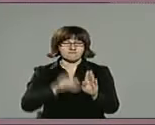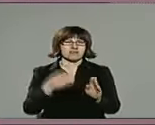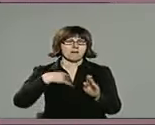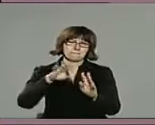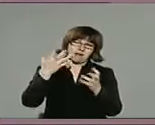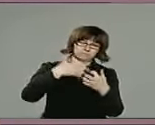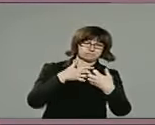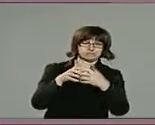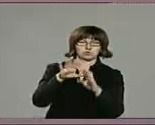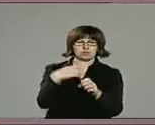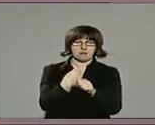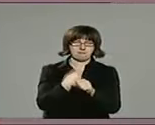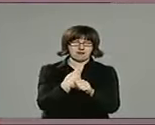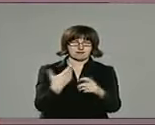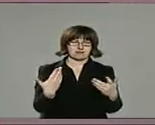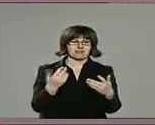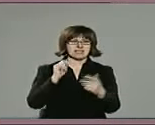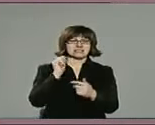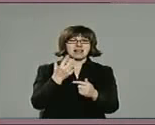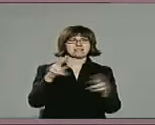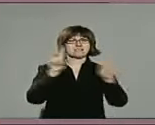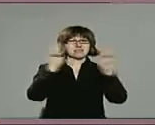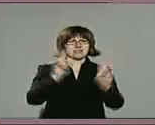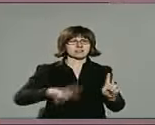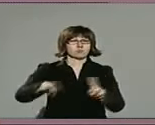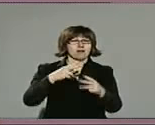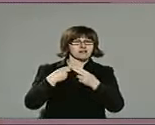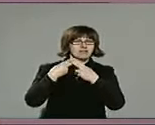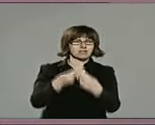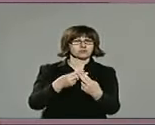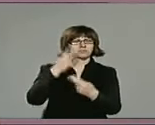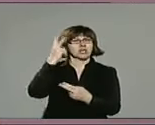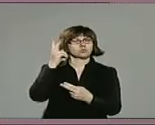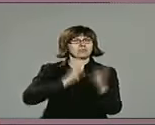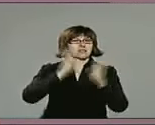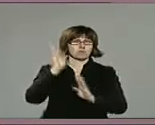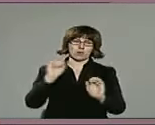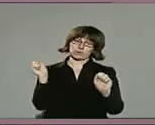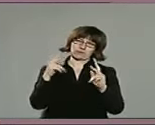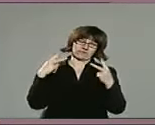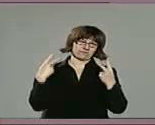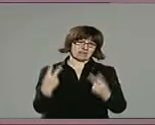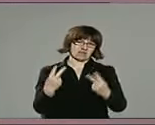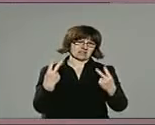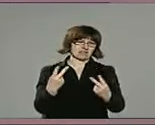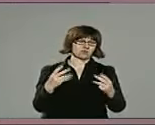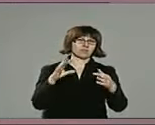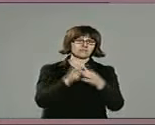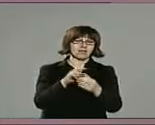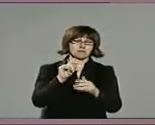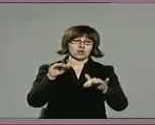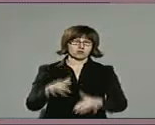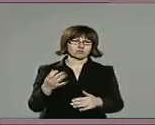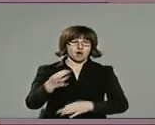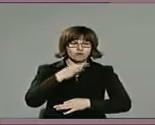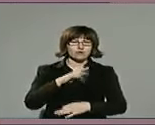stärker zusammenzuarbeiten. Selten war die internationale Tradition der Sozialdemokratie so wichtig und von so großer Bedeutung